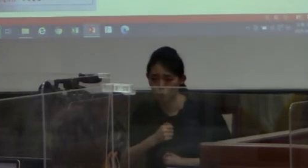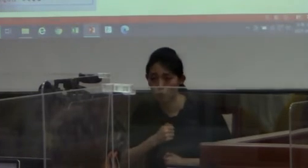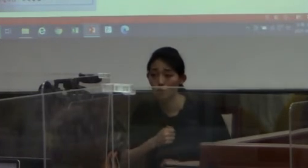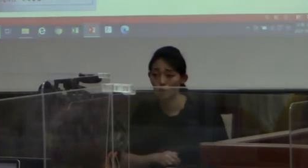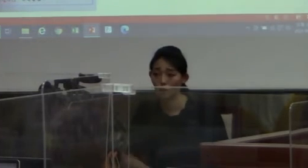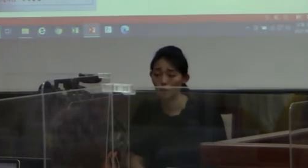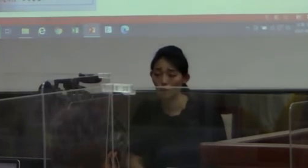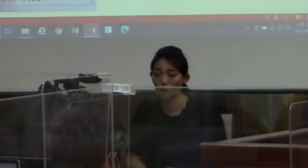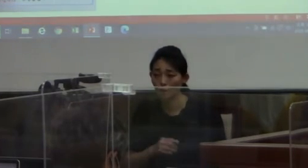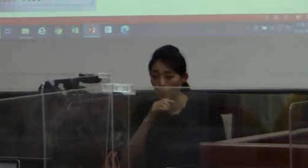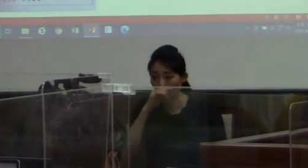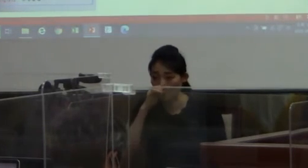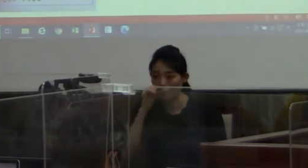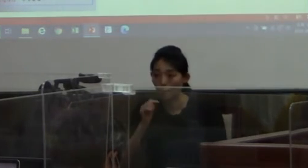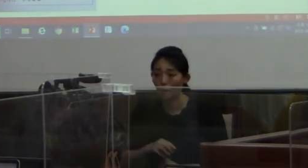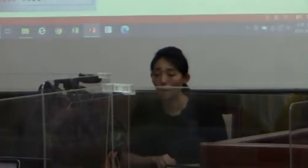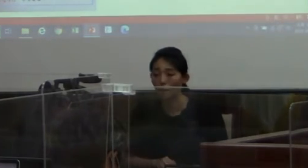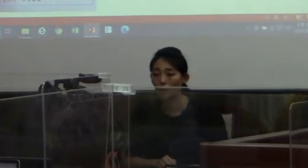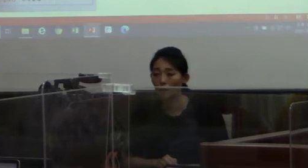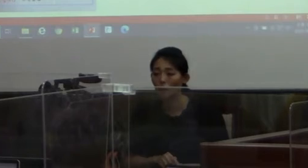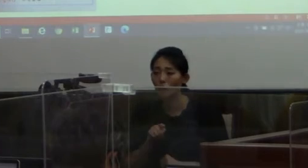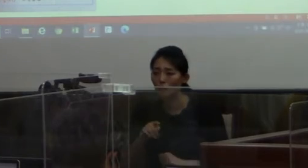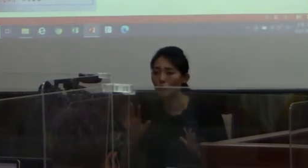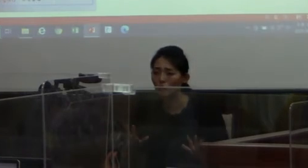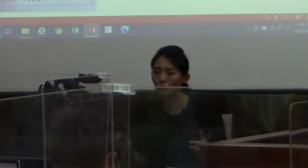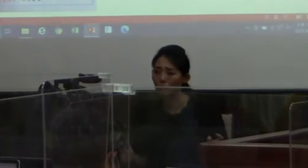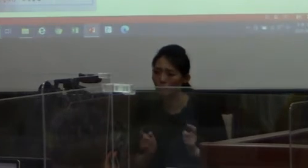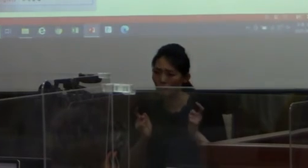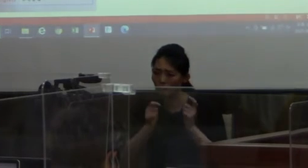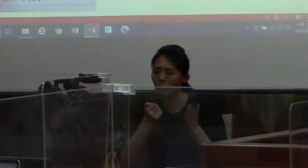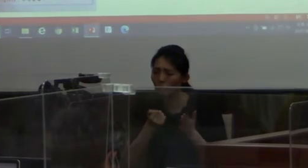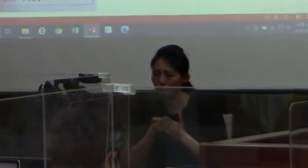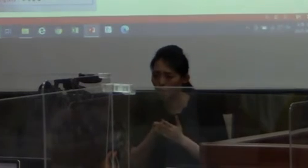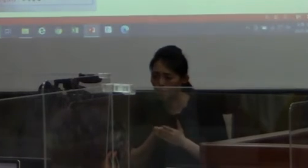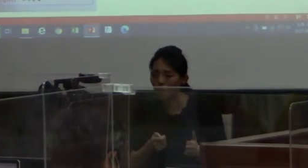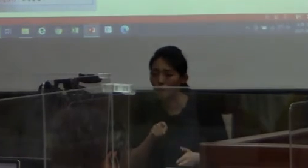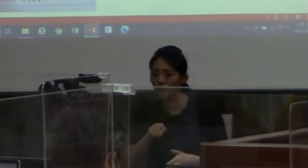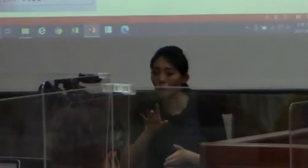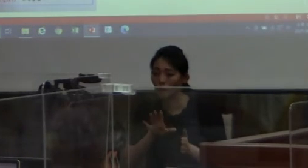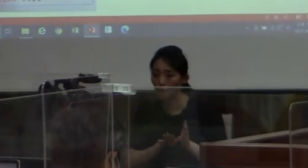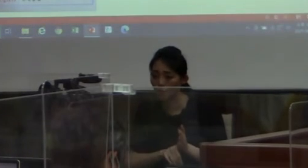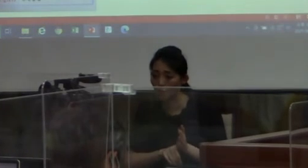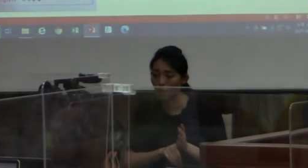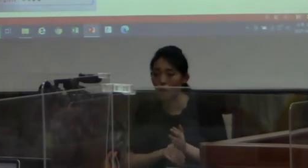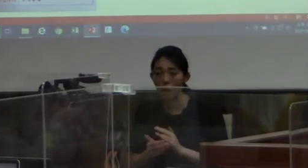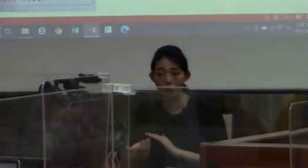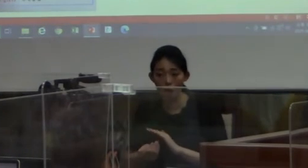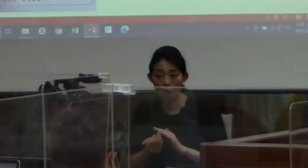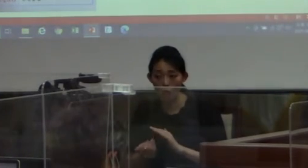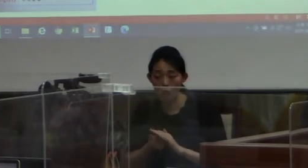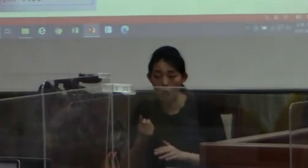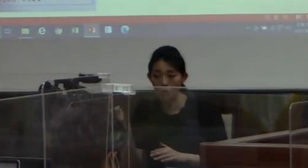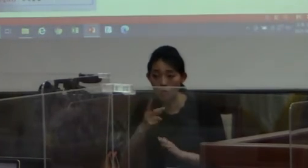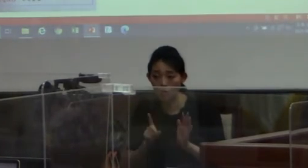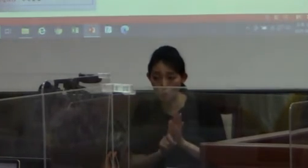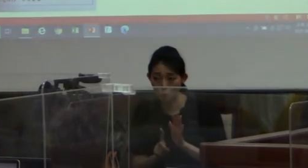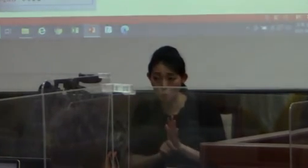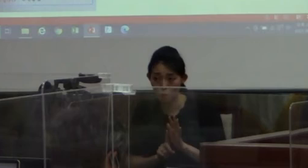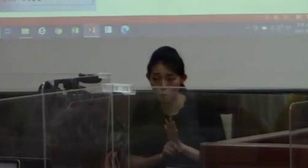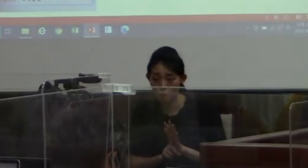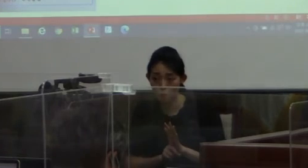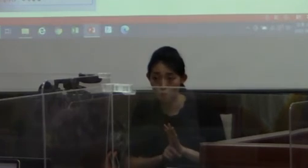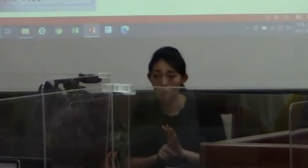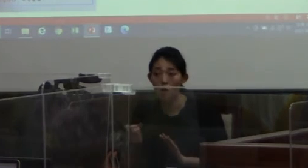수밖에 없습니다. 아, 그럼요. 그런데 이렇게 이제 분규가 나니까 그 분규가 날 때 이게 아까 그치 재공고가 됐다.